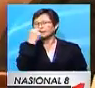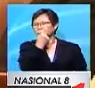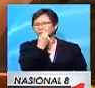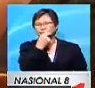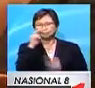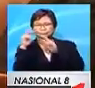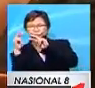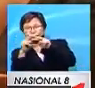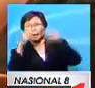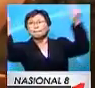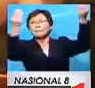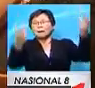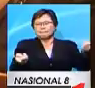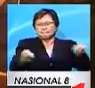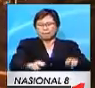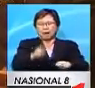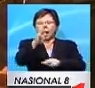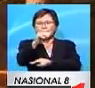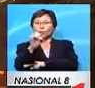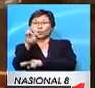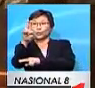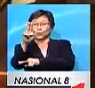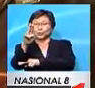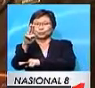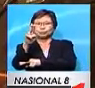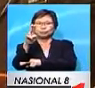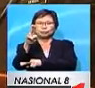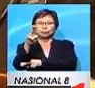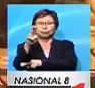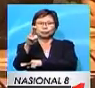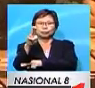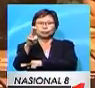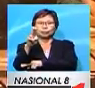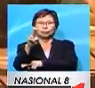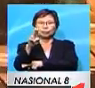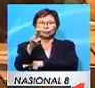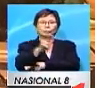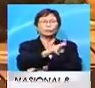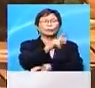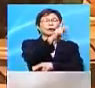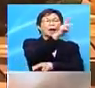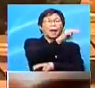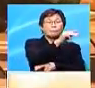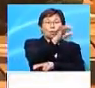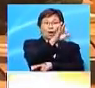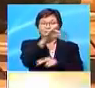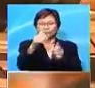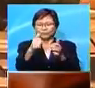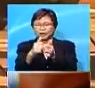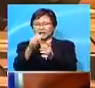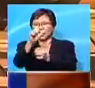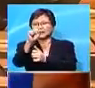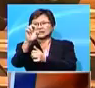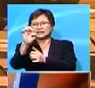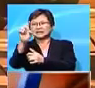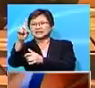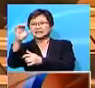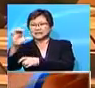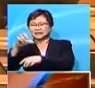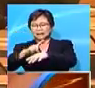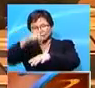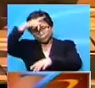pilihannya Majlis menandatangani memorandum persefahaman MOU antara kementerian kewangan dan sedc di